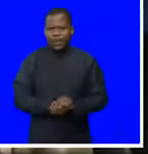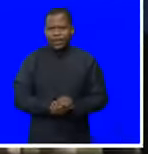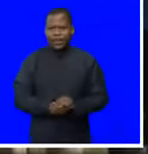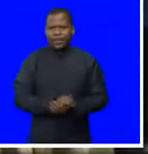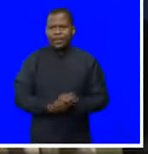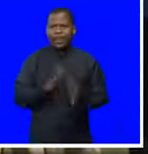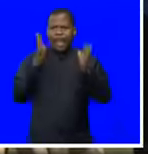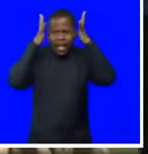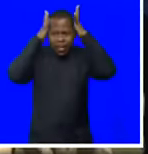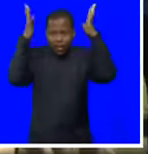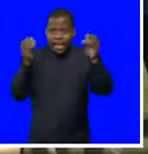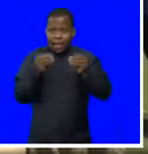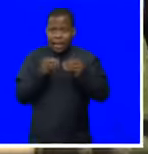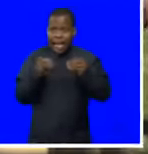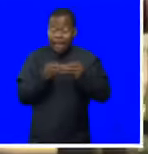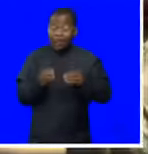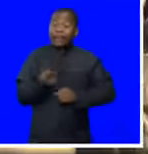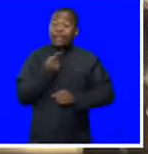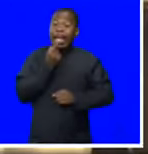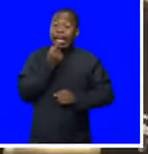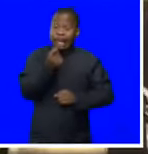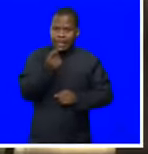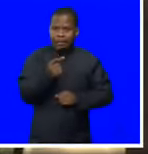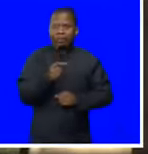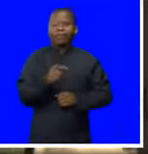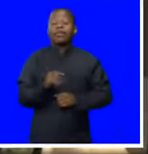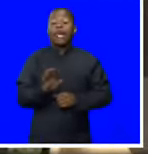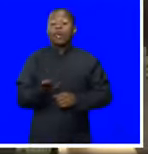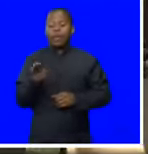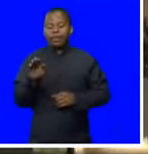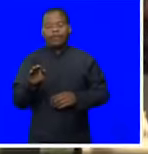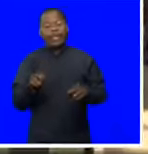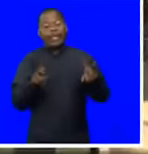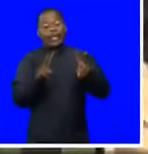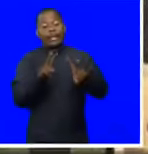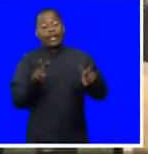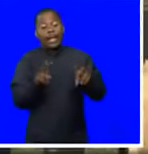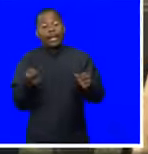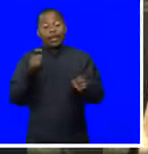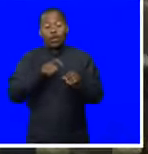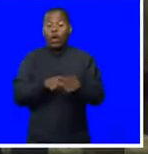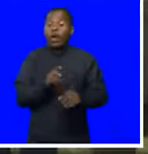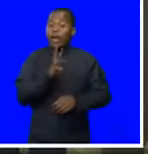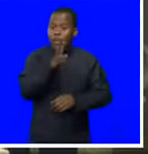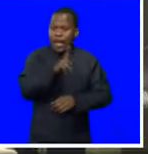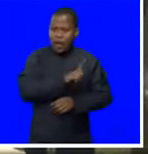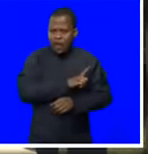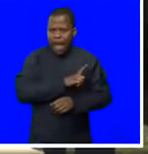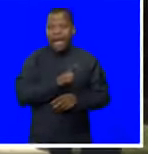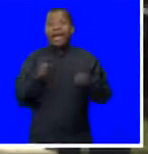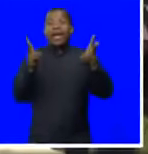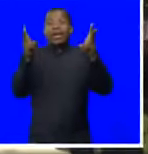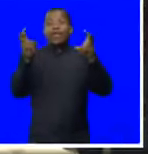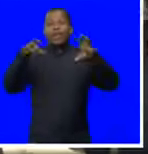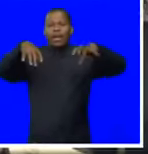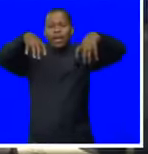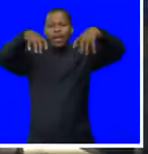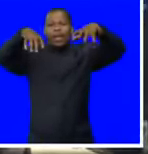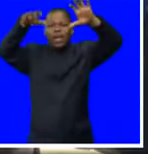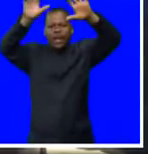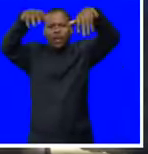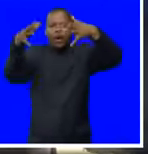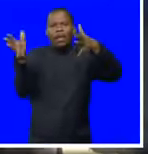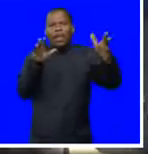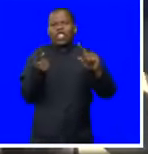Libhange livetile ukuthi litawusukumisa licwaningo lelitobuka indzaba yeguqukucuka kwesimo selitulu lese